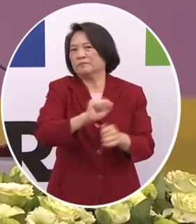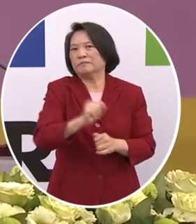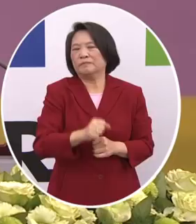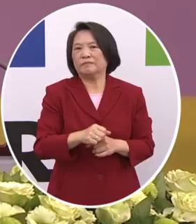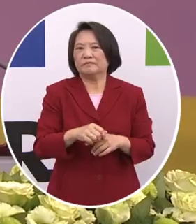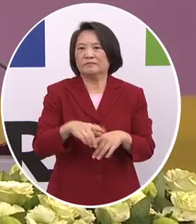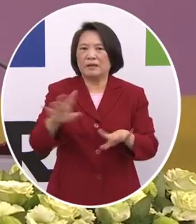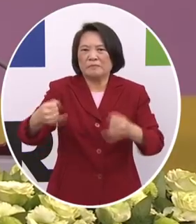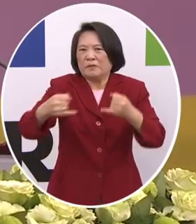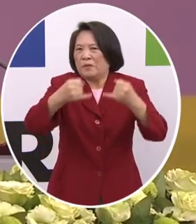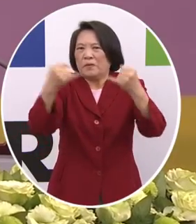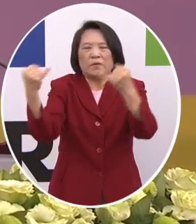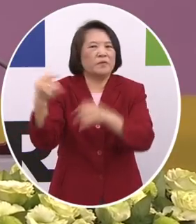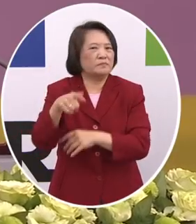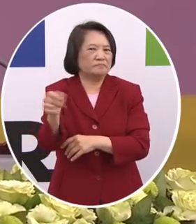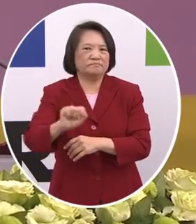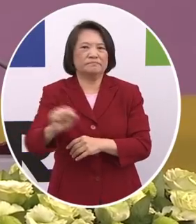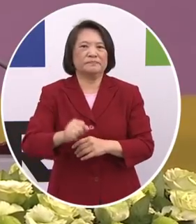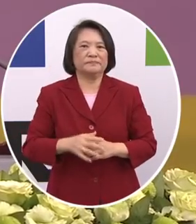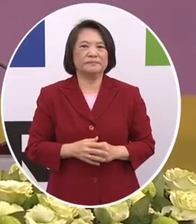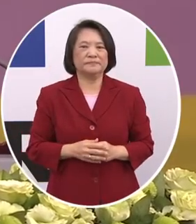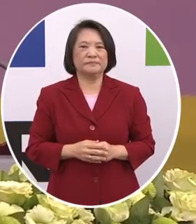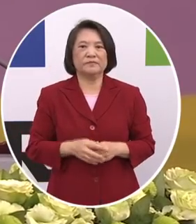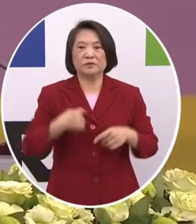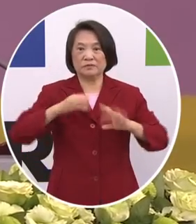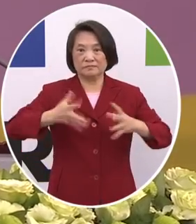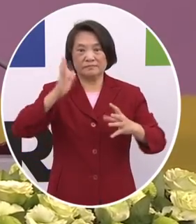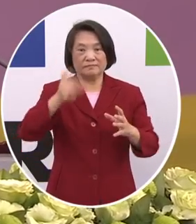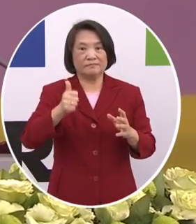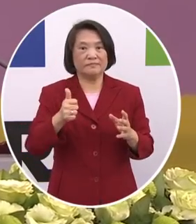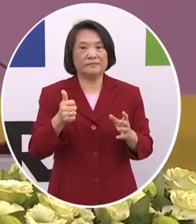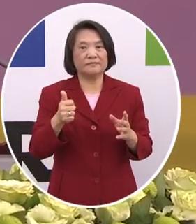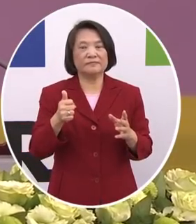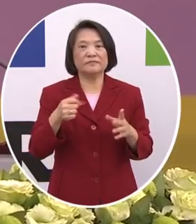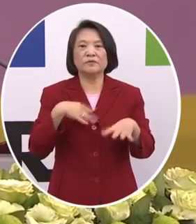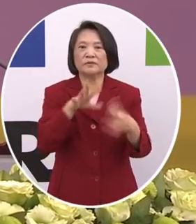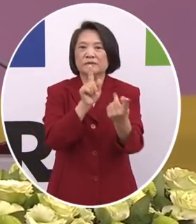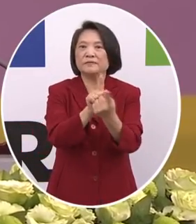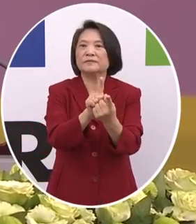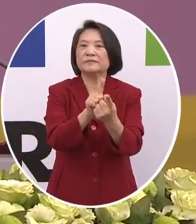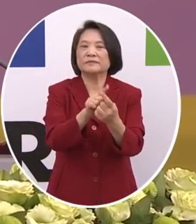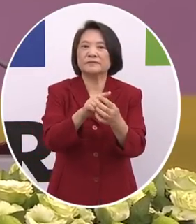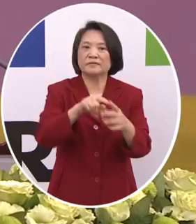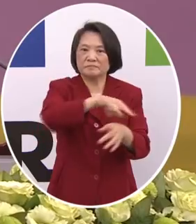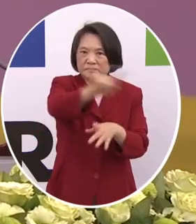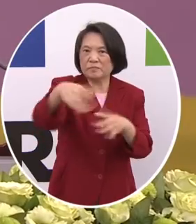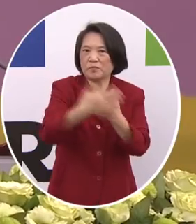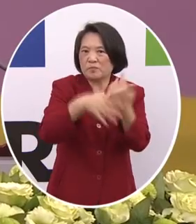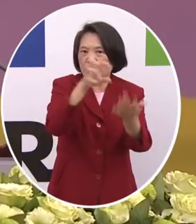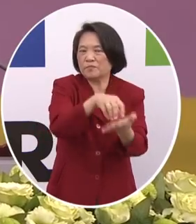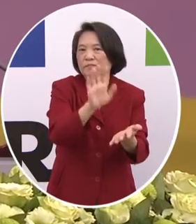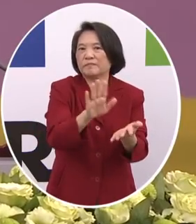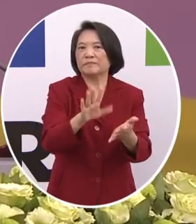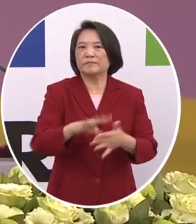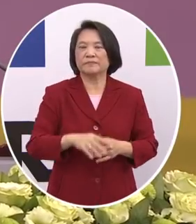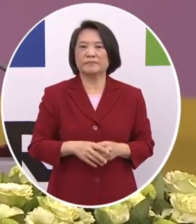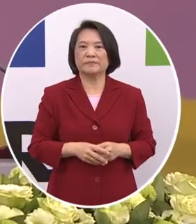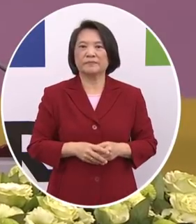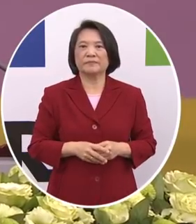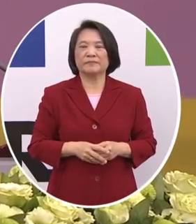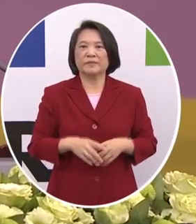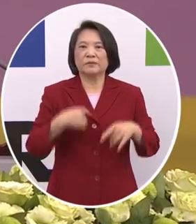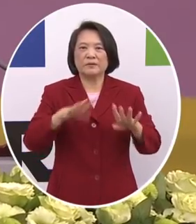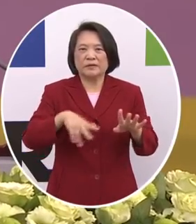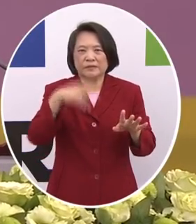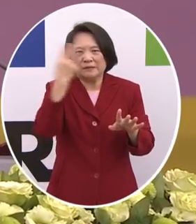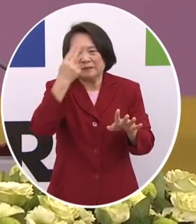不是冲突的来源。作为总统，我要向大家保证，我们不会贸